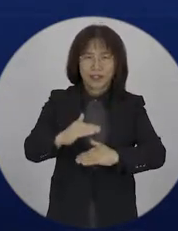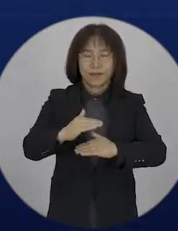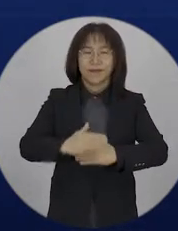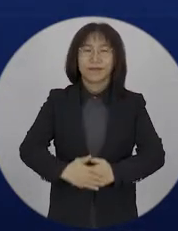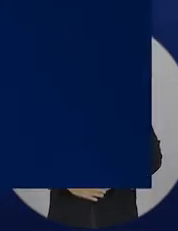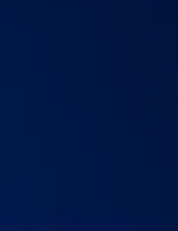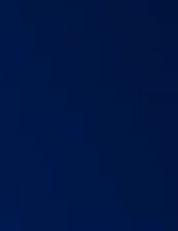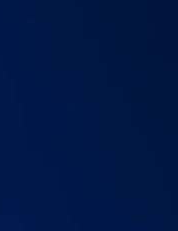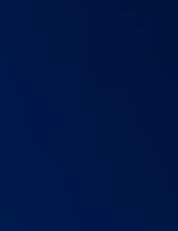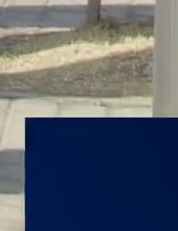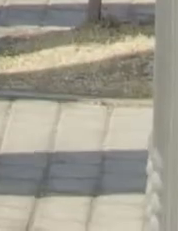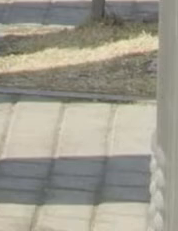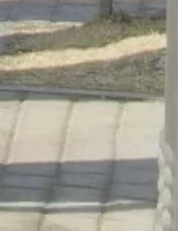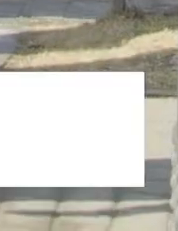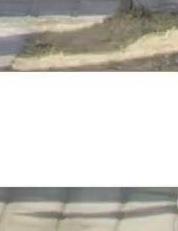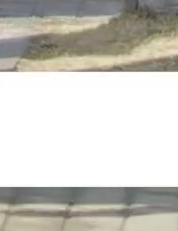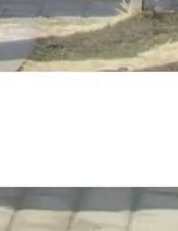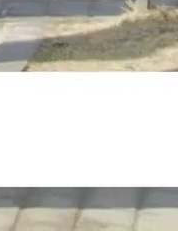소식입니다.